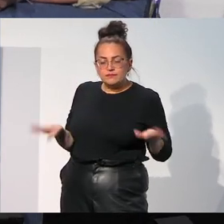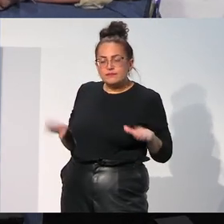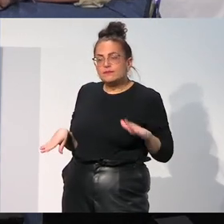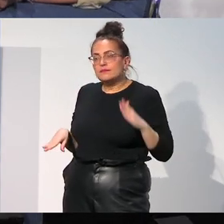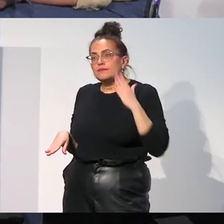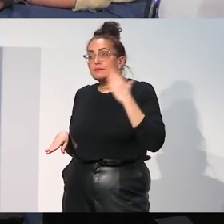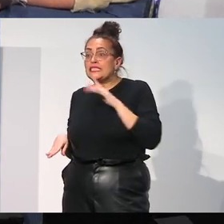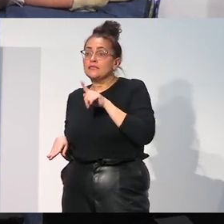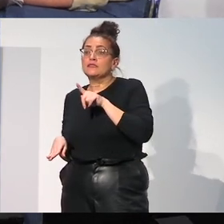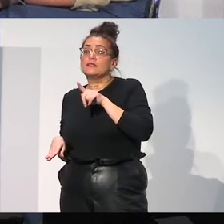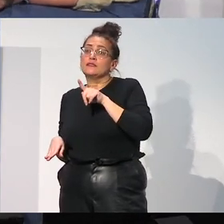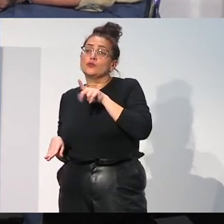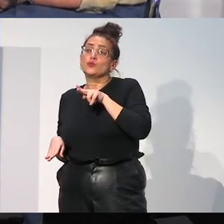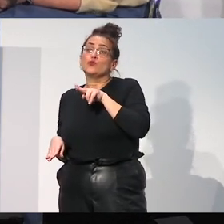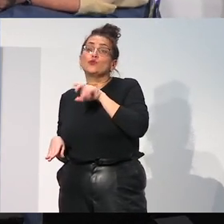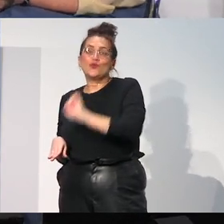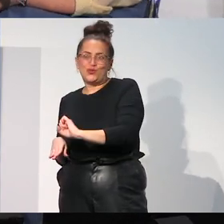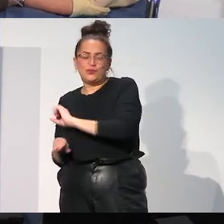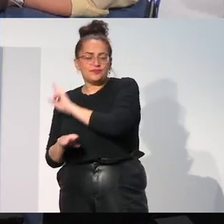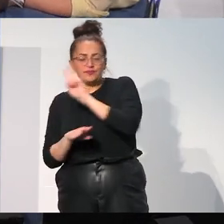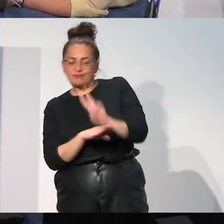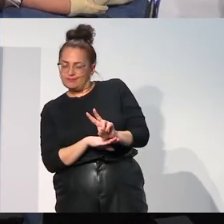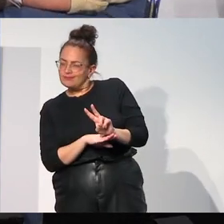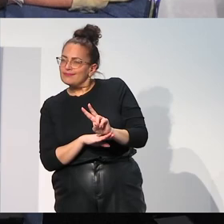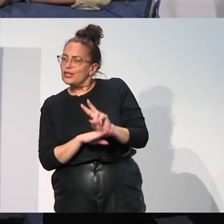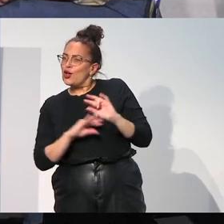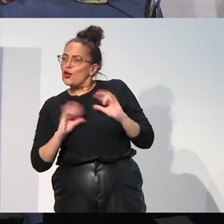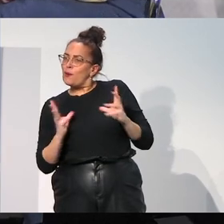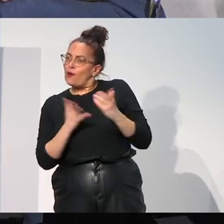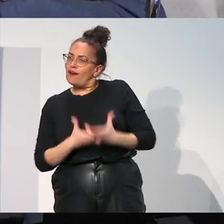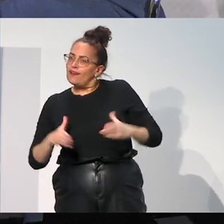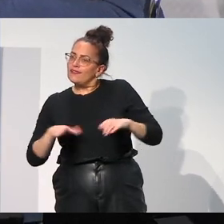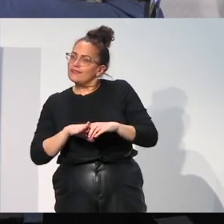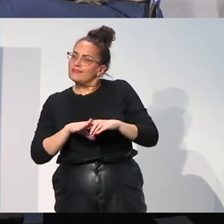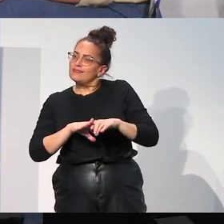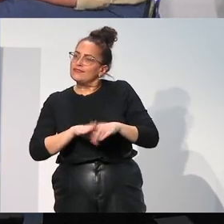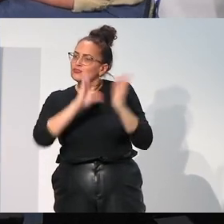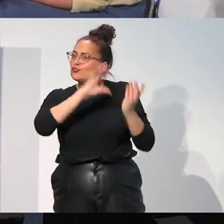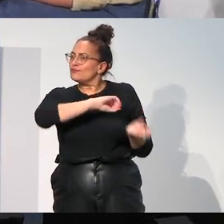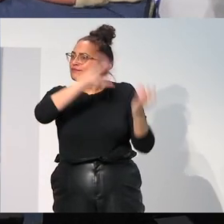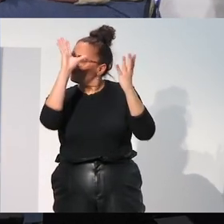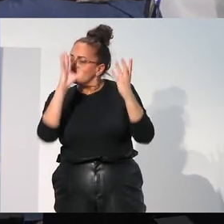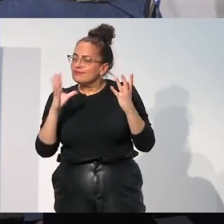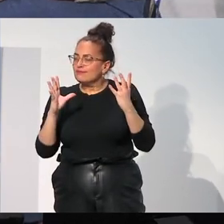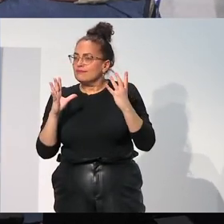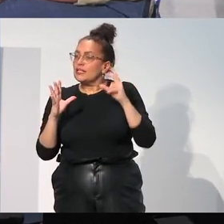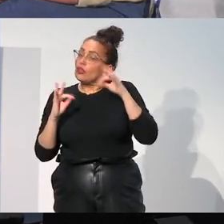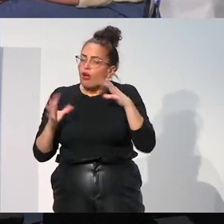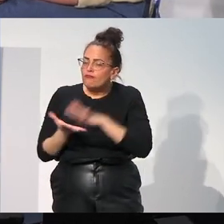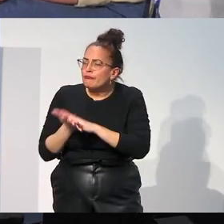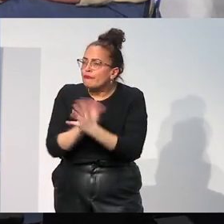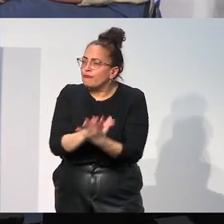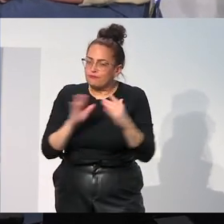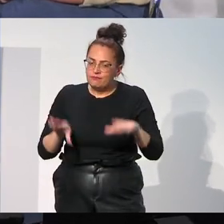pose Auguste sur le pingouin, sur les descriptions qui évoluent au fil des jours, au fil du temps, qui sont magnifiques. Et c'est important